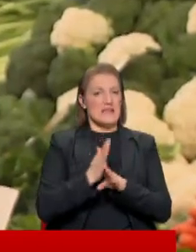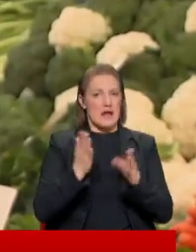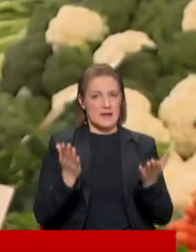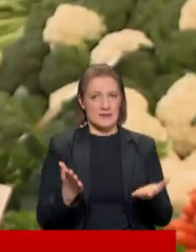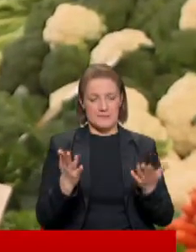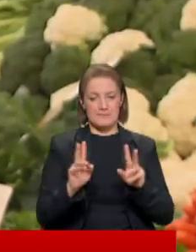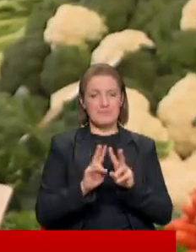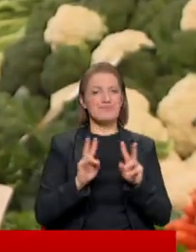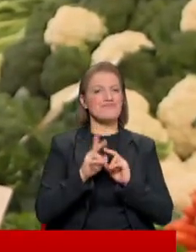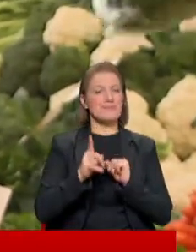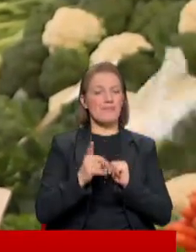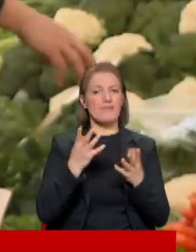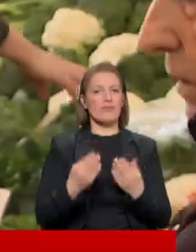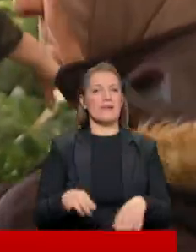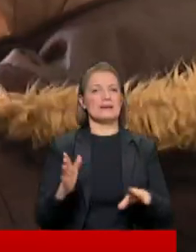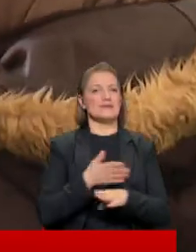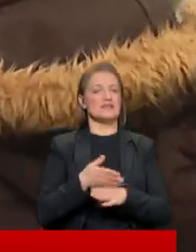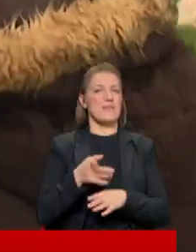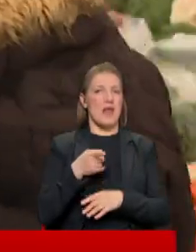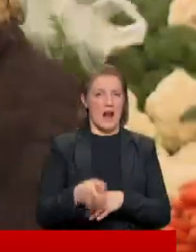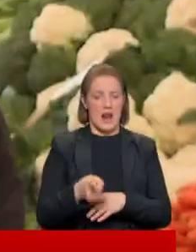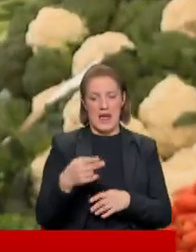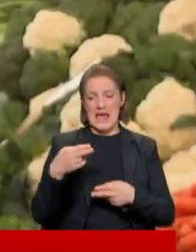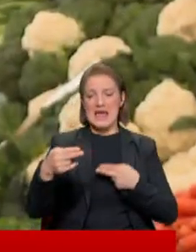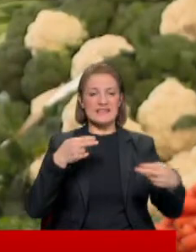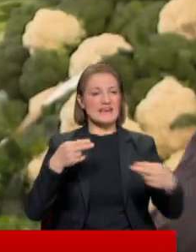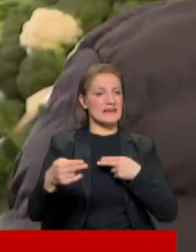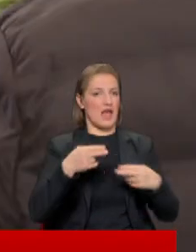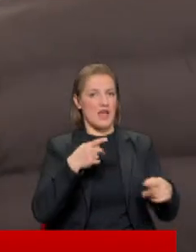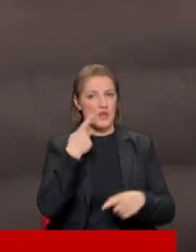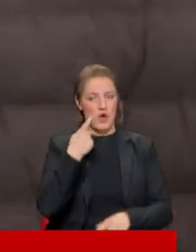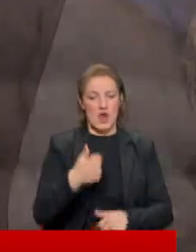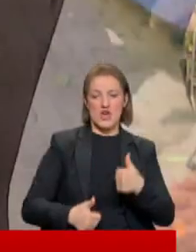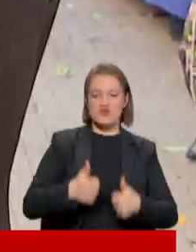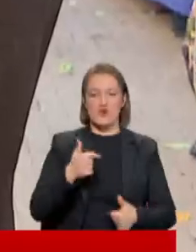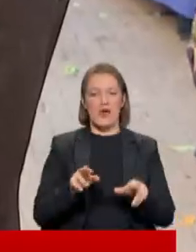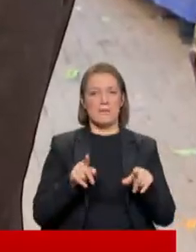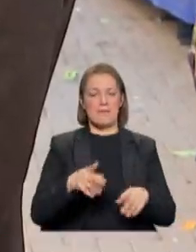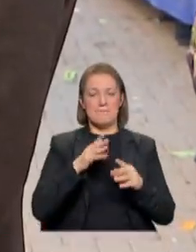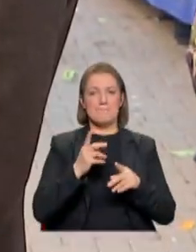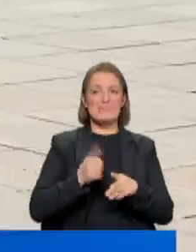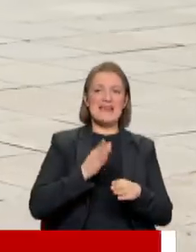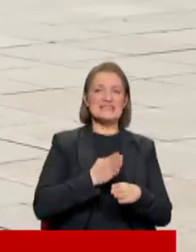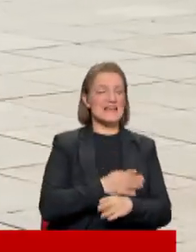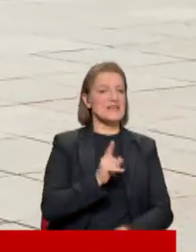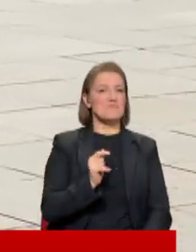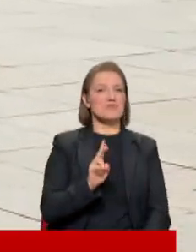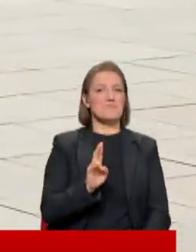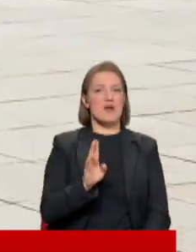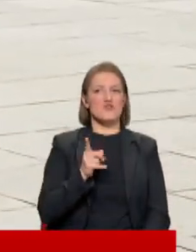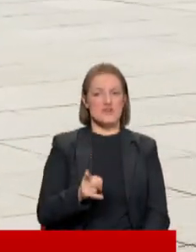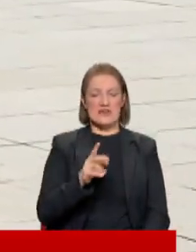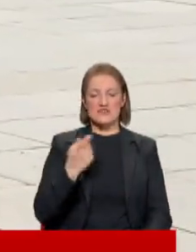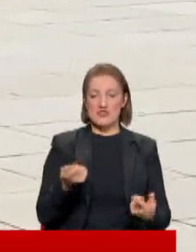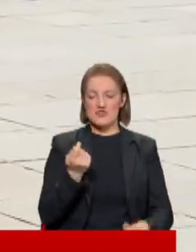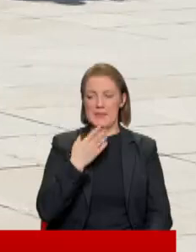de mevsiminde olmayan sebzelerle etiket noktasında yarışıyor. Pırasa 25 lira. Çalışmayan emekli